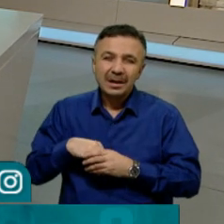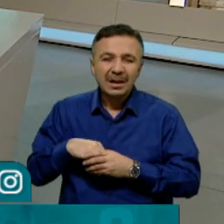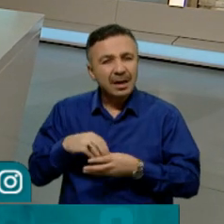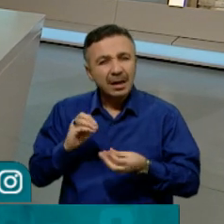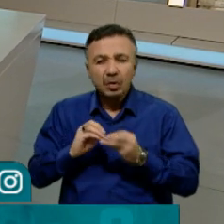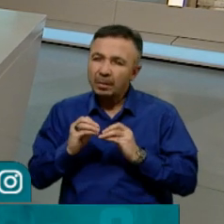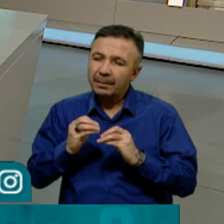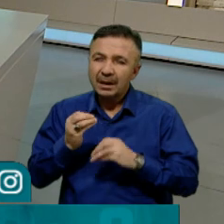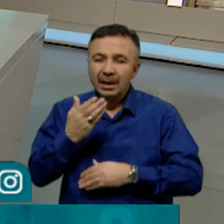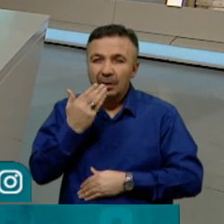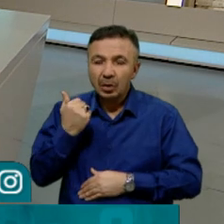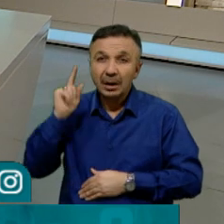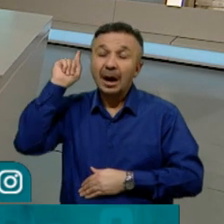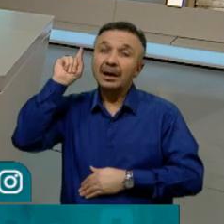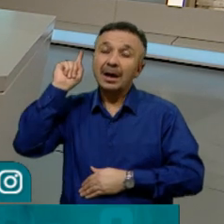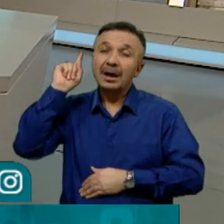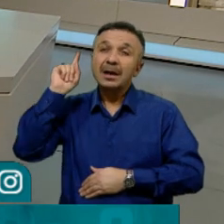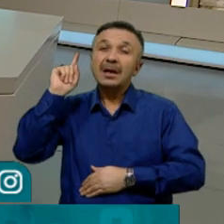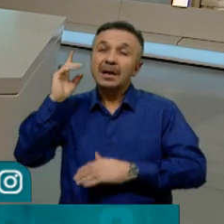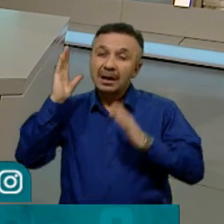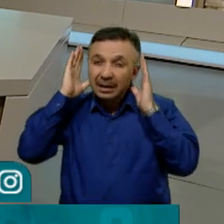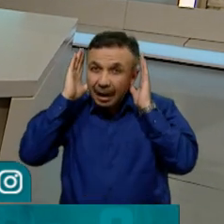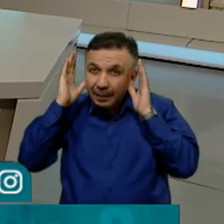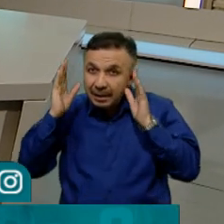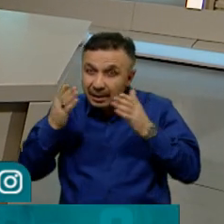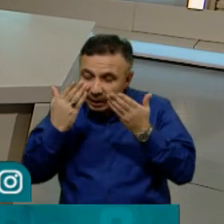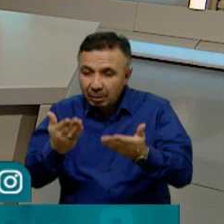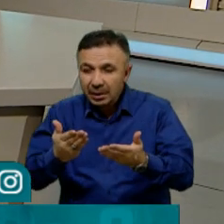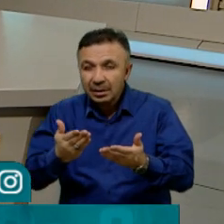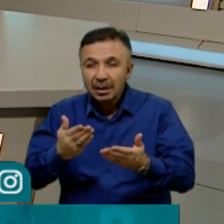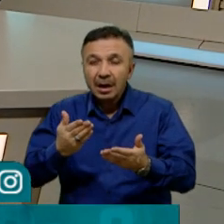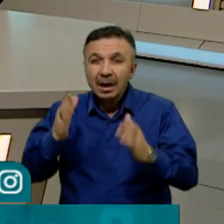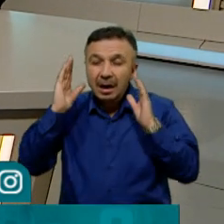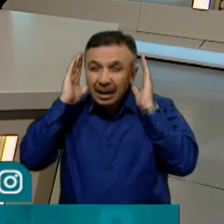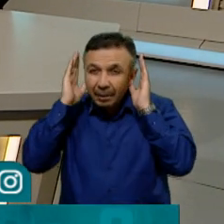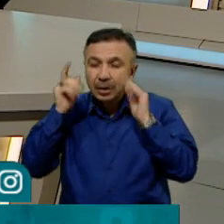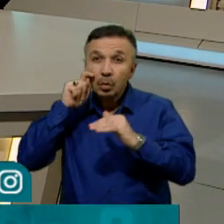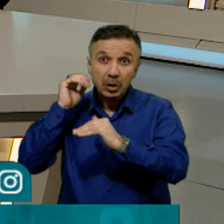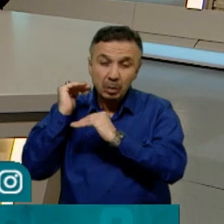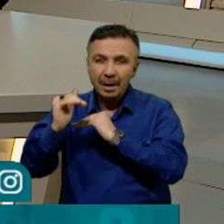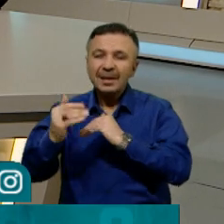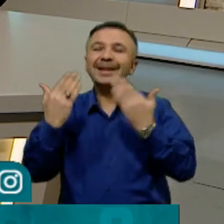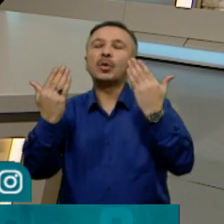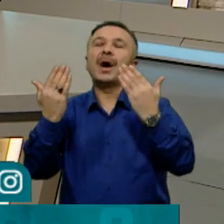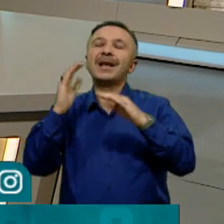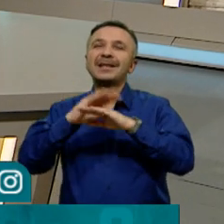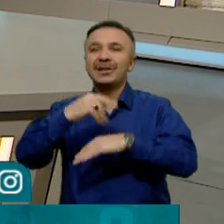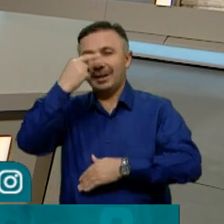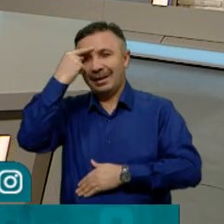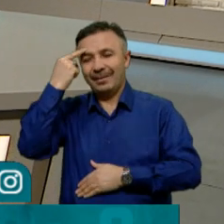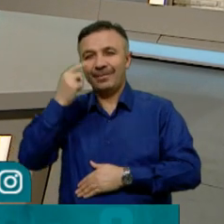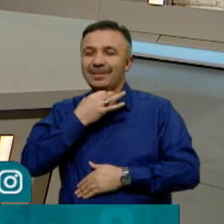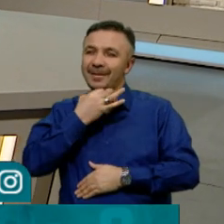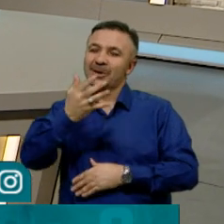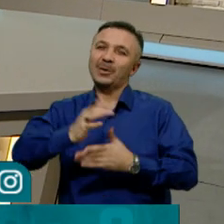Rabbim namazını kabul eylesin namazında da ümmeti Muhammedi unutmasın İnşallah İnşallah hocam Teşekkür